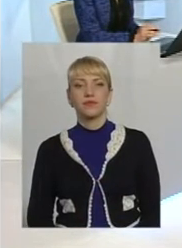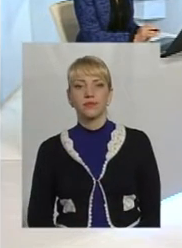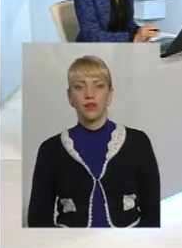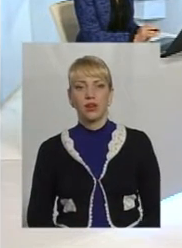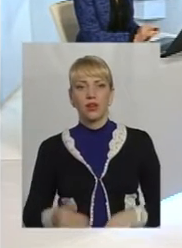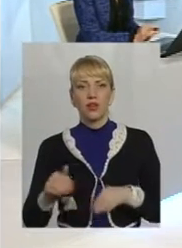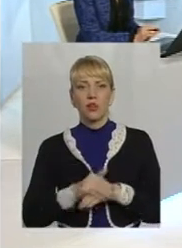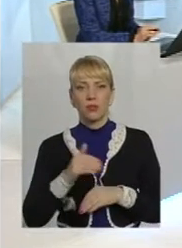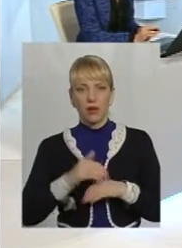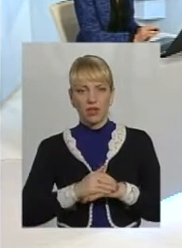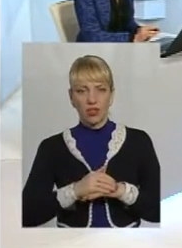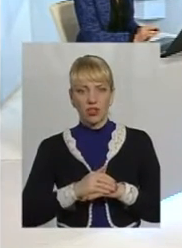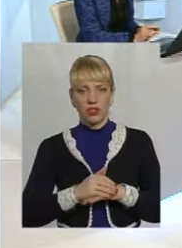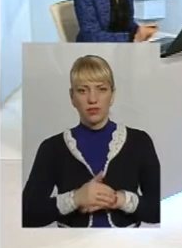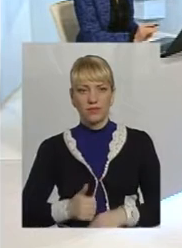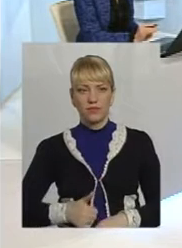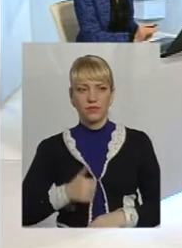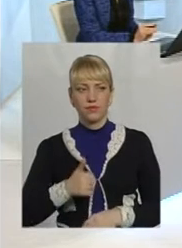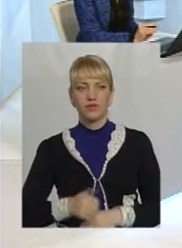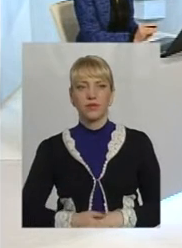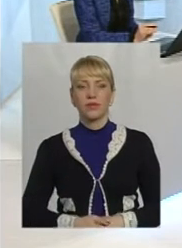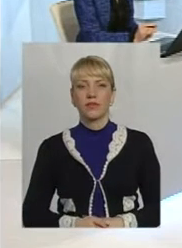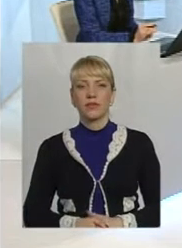Добрий вечір, Юрій Іванович. Доброго здоров'я.